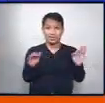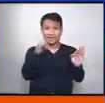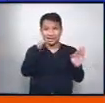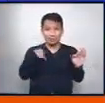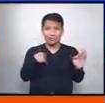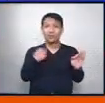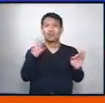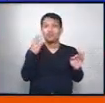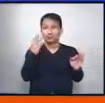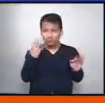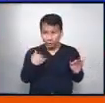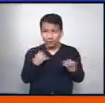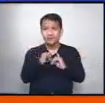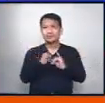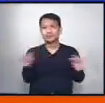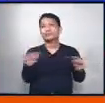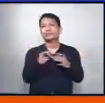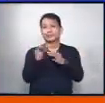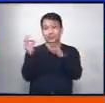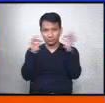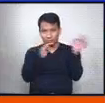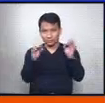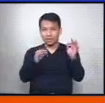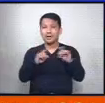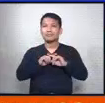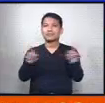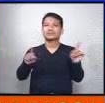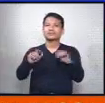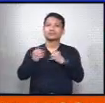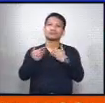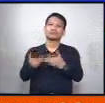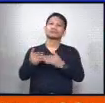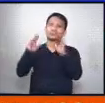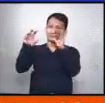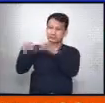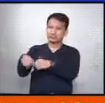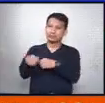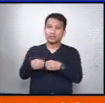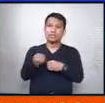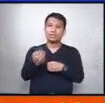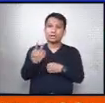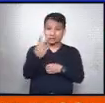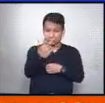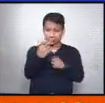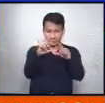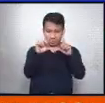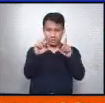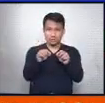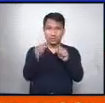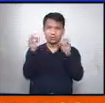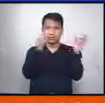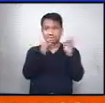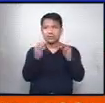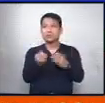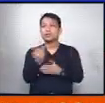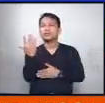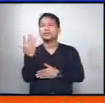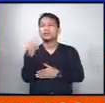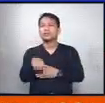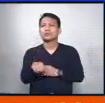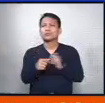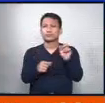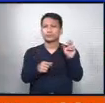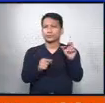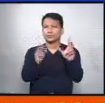kahapon dahil sa parehong kaso. Narecover sa mga suspect ang 2 gramo ng hinihinalang shabu na may street value